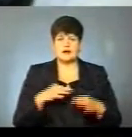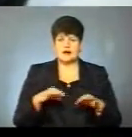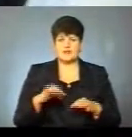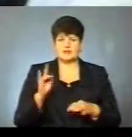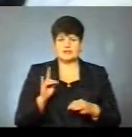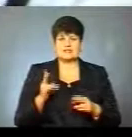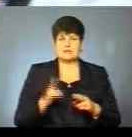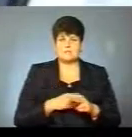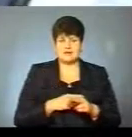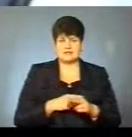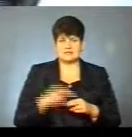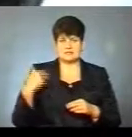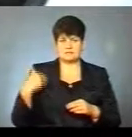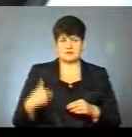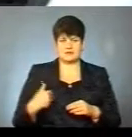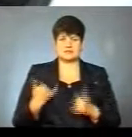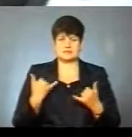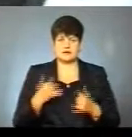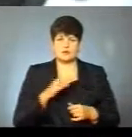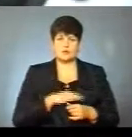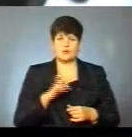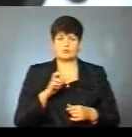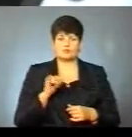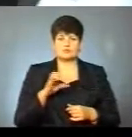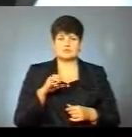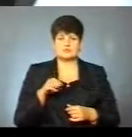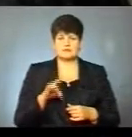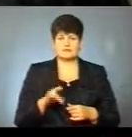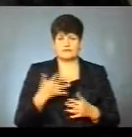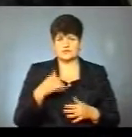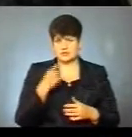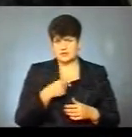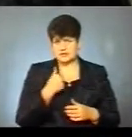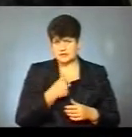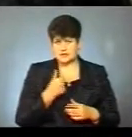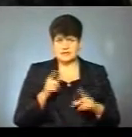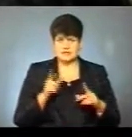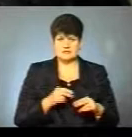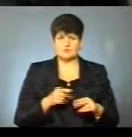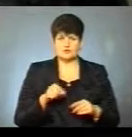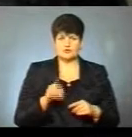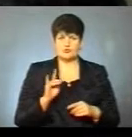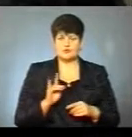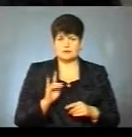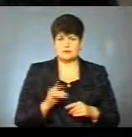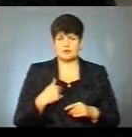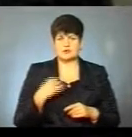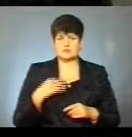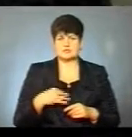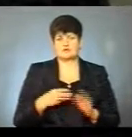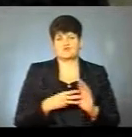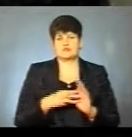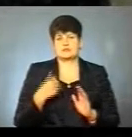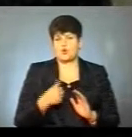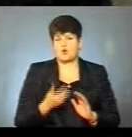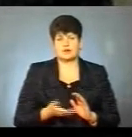без спинки. Ми зараз користуємося бустером. Вже рік часу ми їздимо в цьому кріслі. Маму сину 8 років.